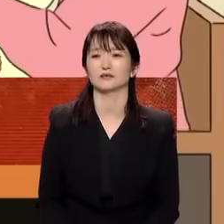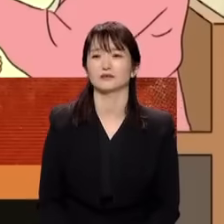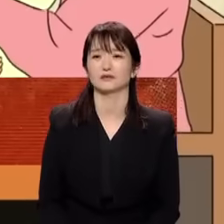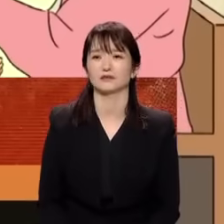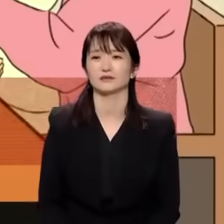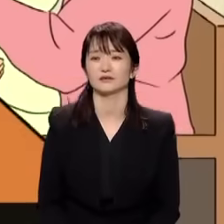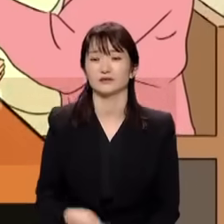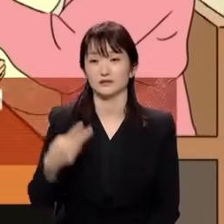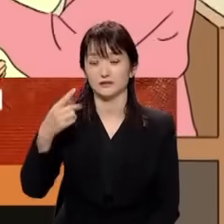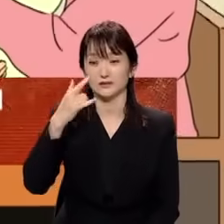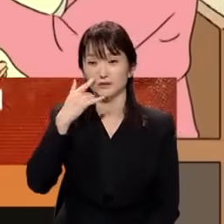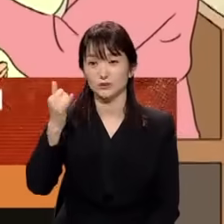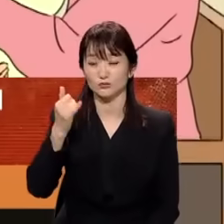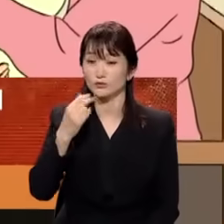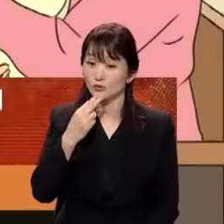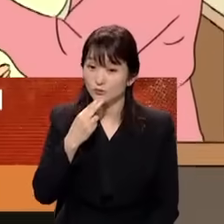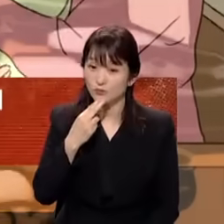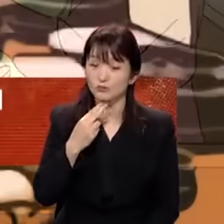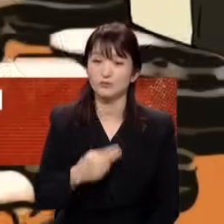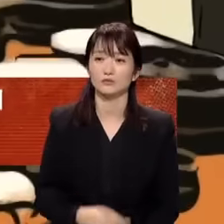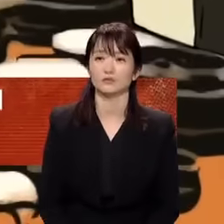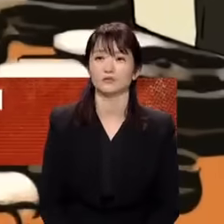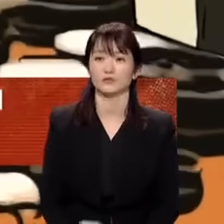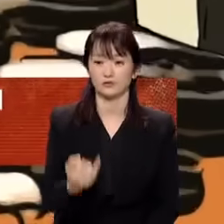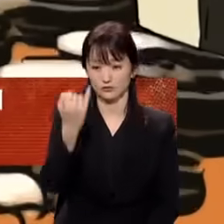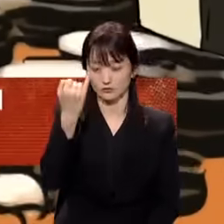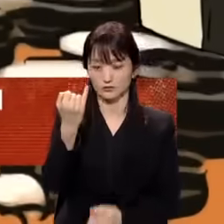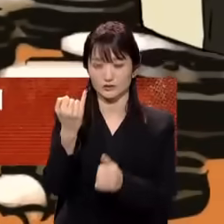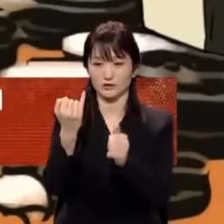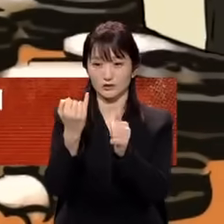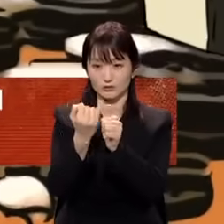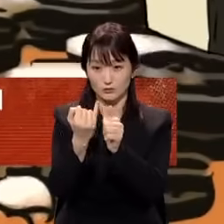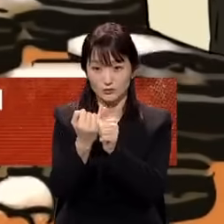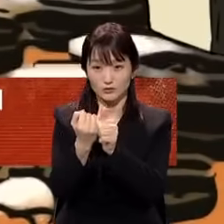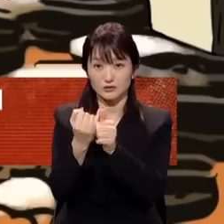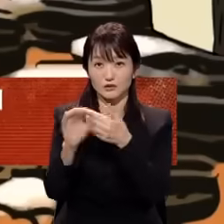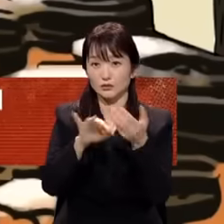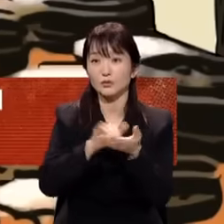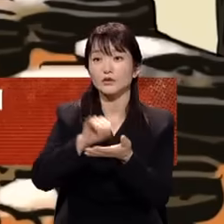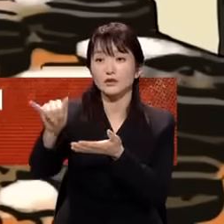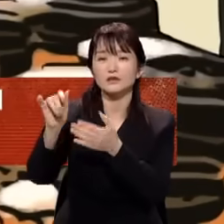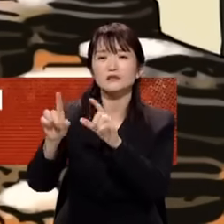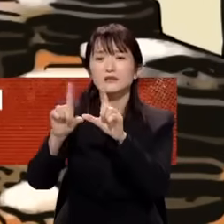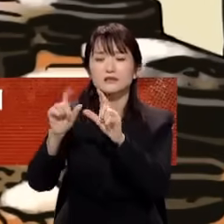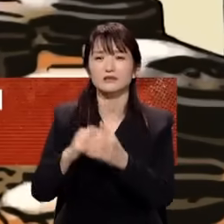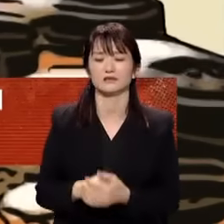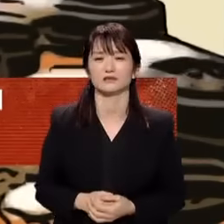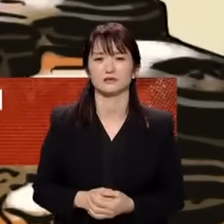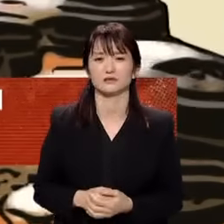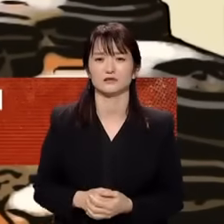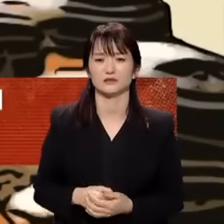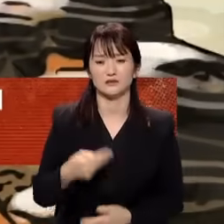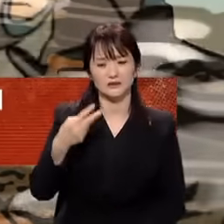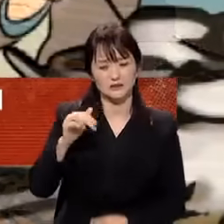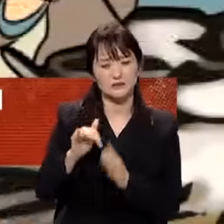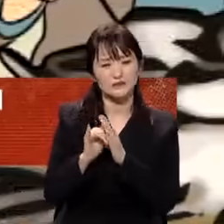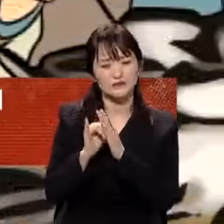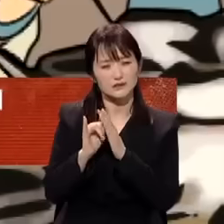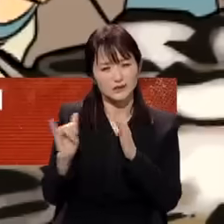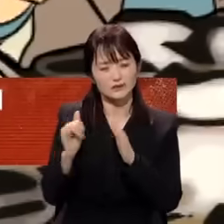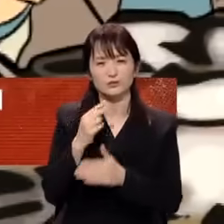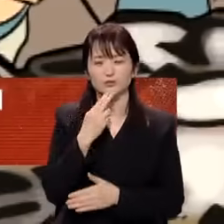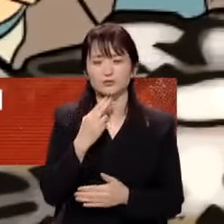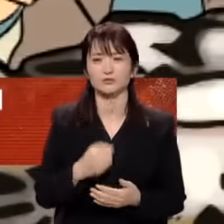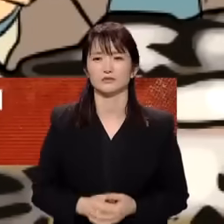아니 시부모님 안 계시지. 그다음에 누나네 부부도 누나인데 누나 부부도 해외에 사니까 10월도 없는 거 아니야. 이것까지 부러워하니까